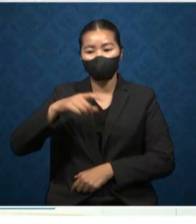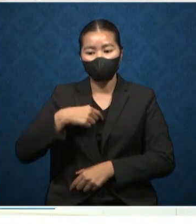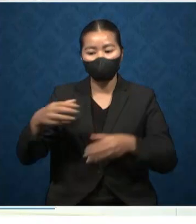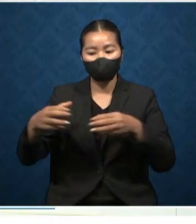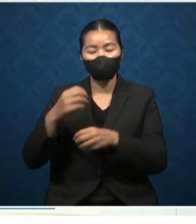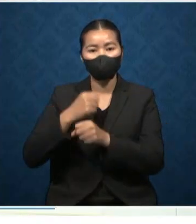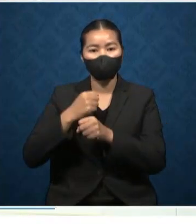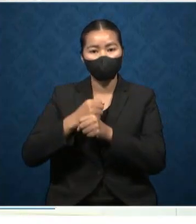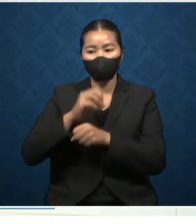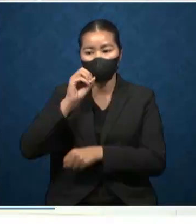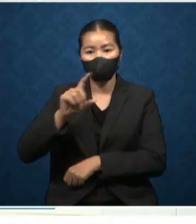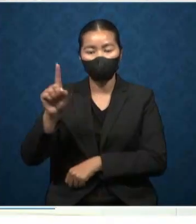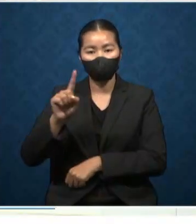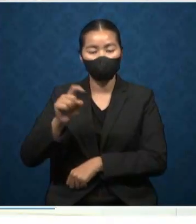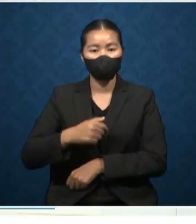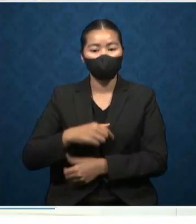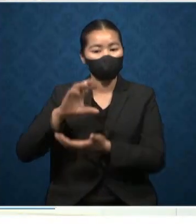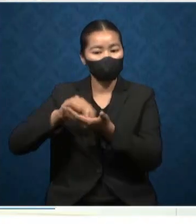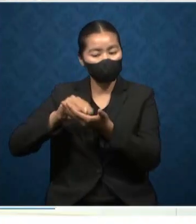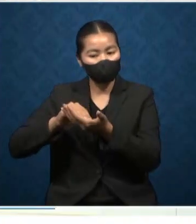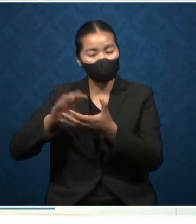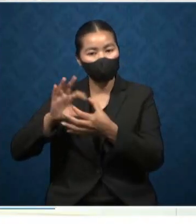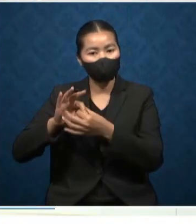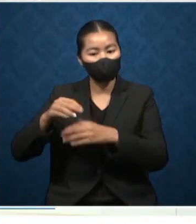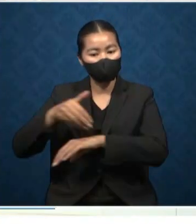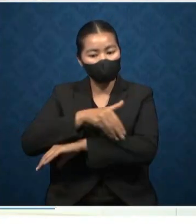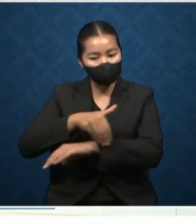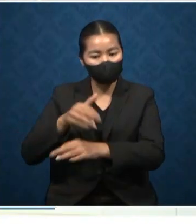อยู่เสมอว่าข้อมูลธุรกรมต่าง ๆ